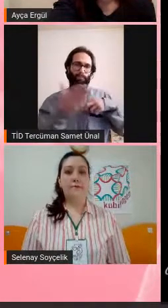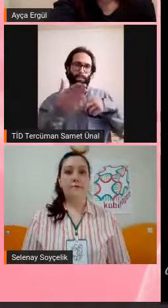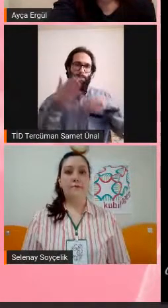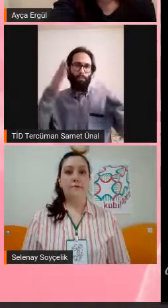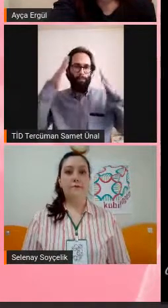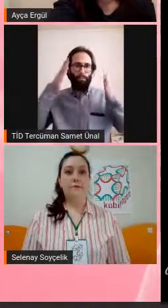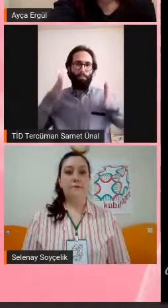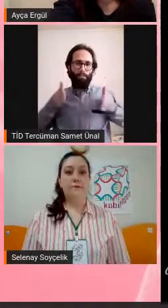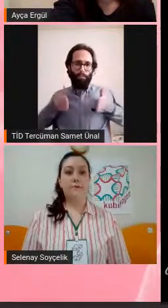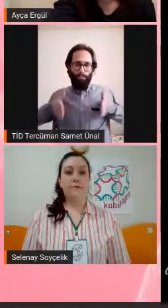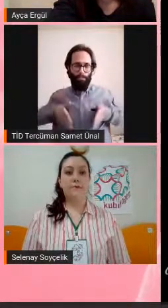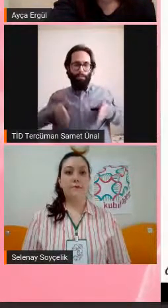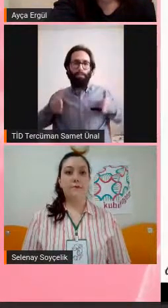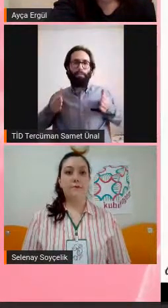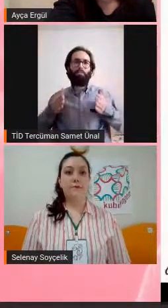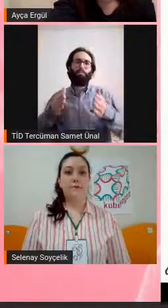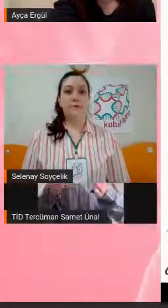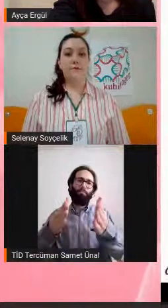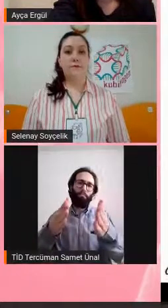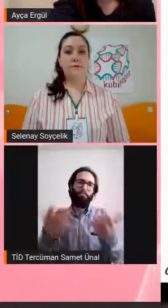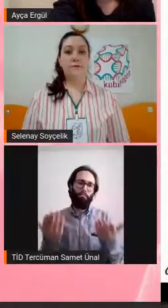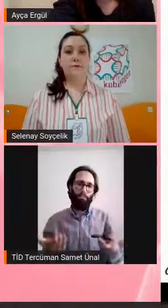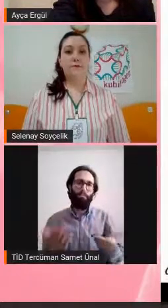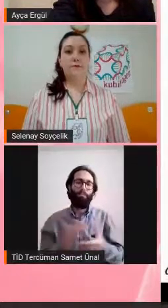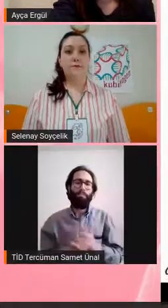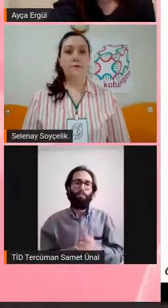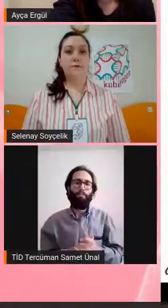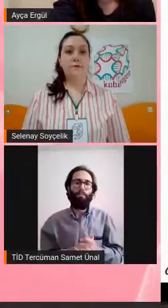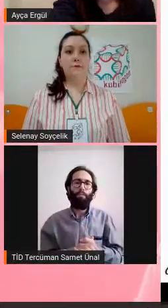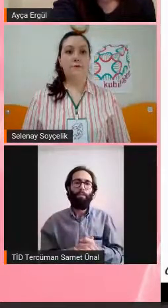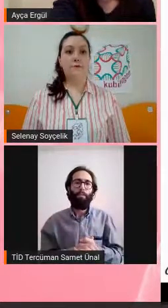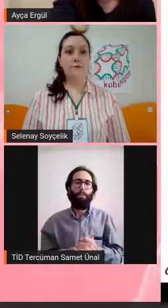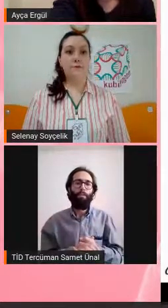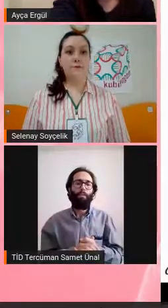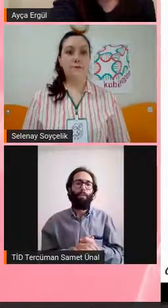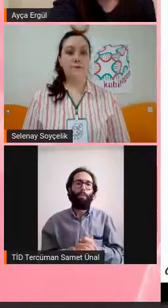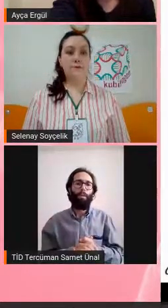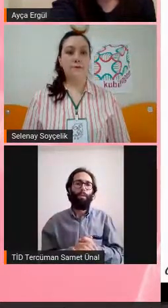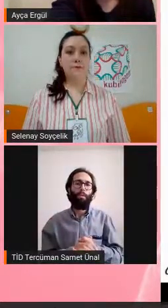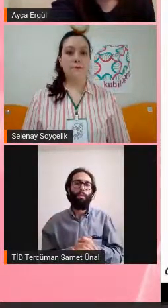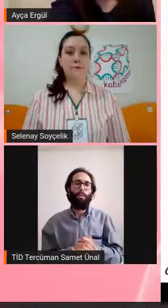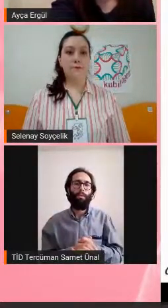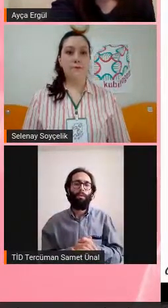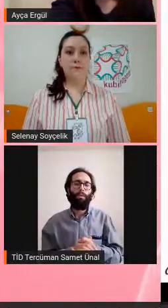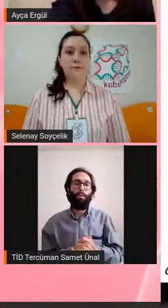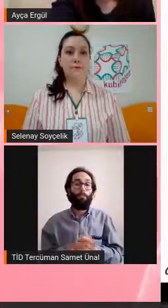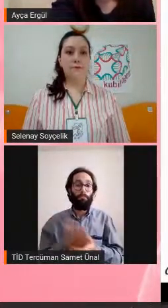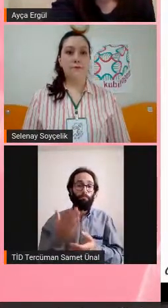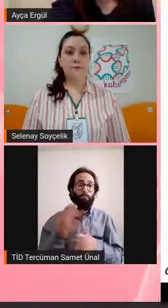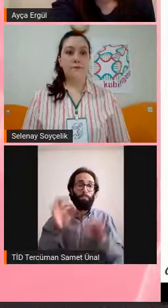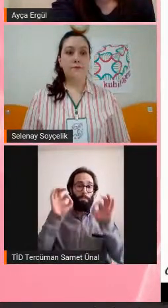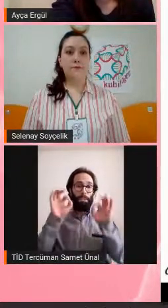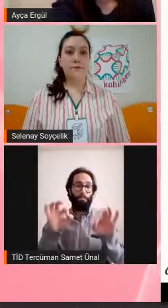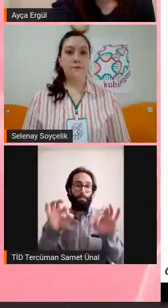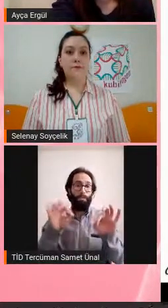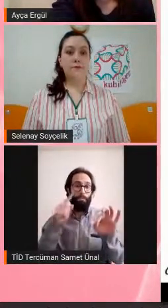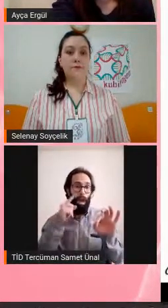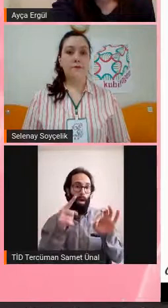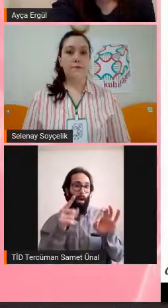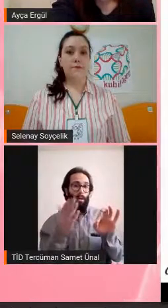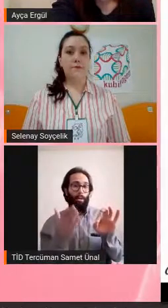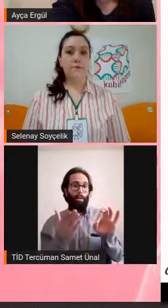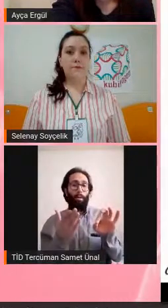daha oradan yoğunlaştırılmış alabilmek için. Şimdi bu da yine